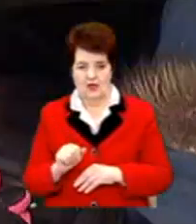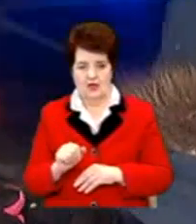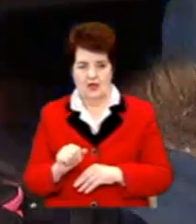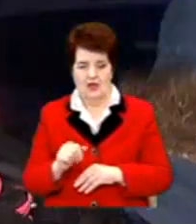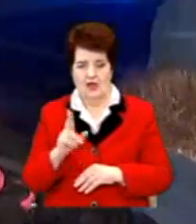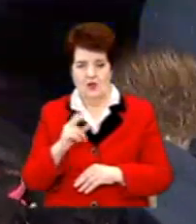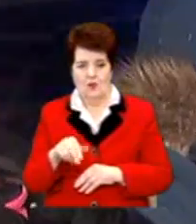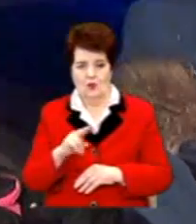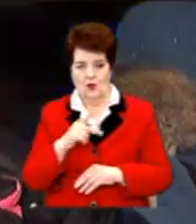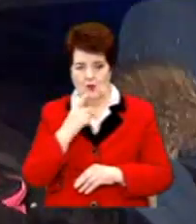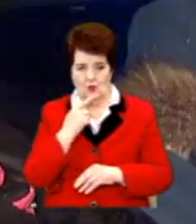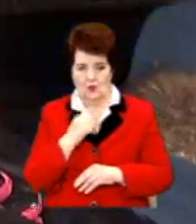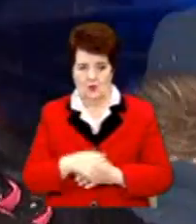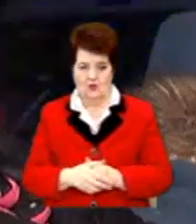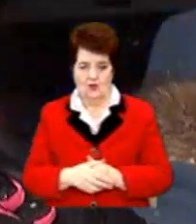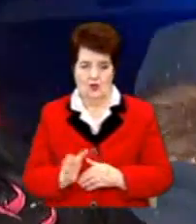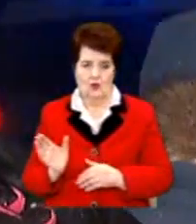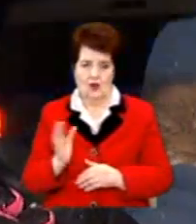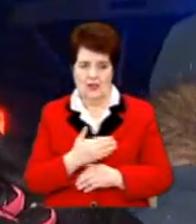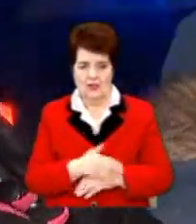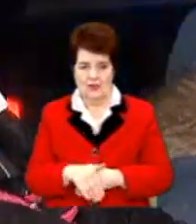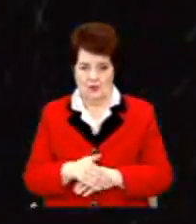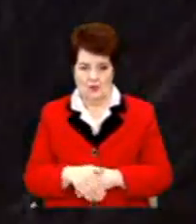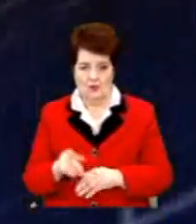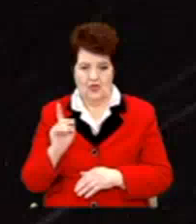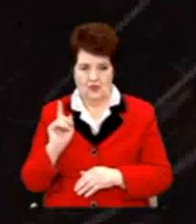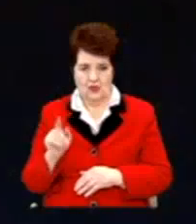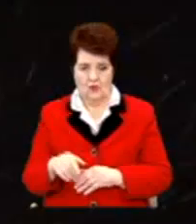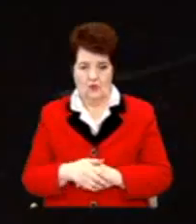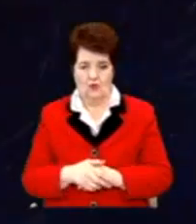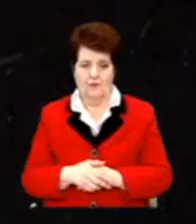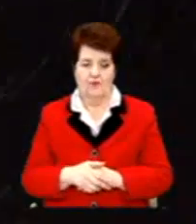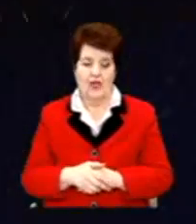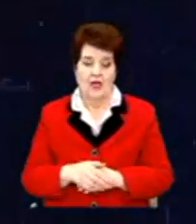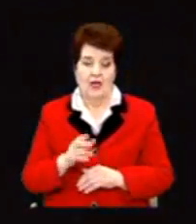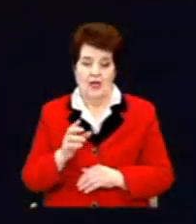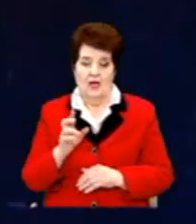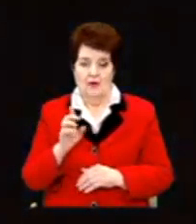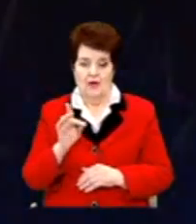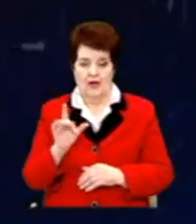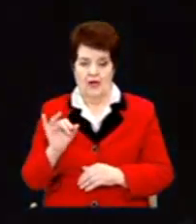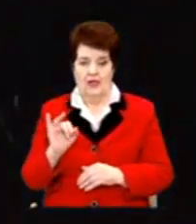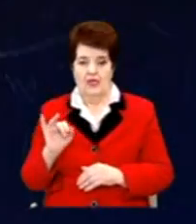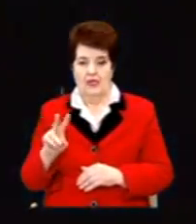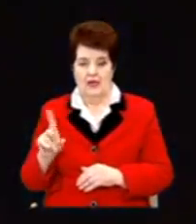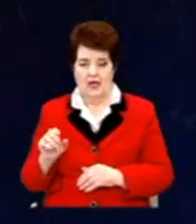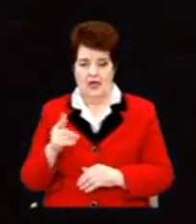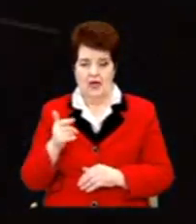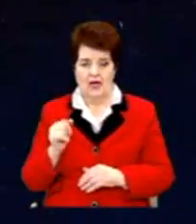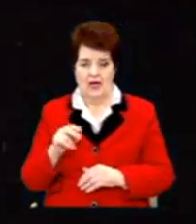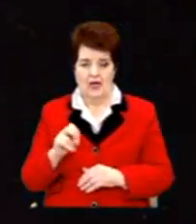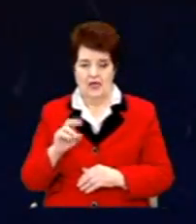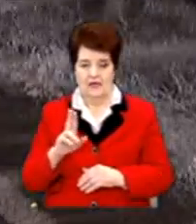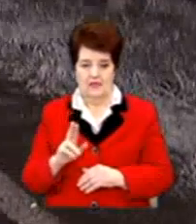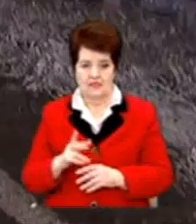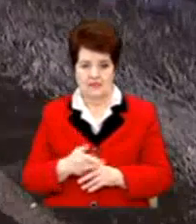este cod roșu și toate drumurile sunt închise și acolo. Mii de oameni din Brăila și Galați sunt fără curent electric după ce aproximativ 40